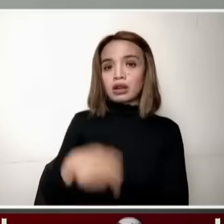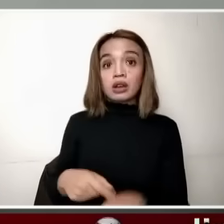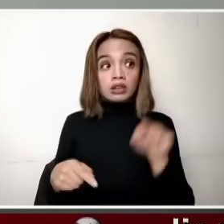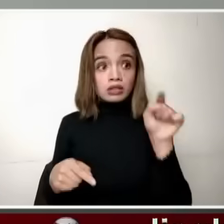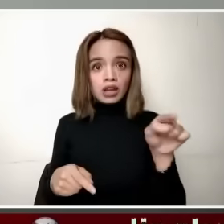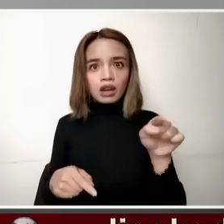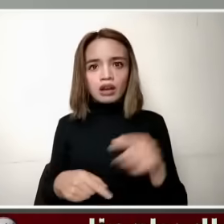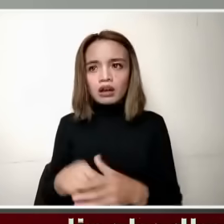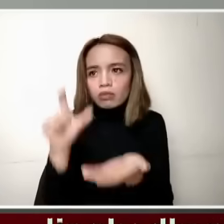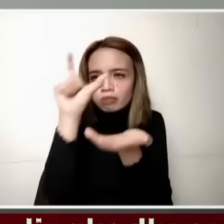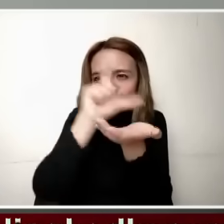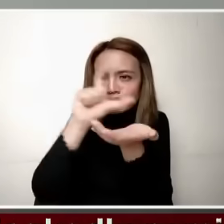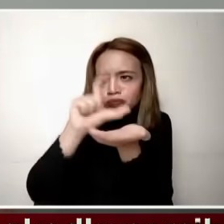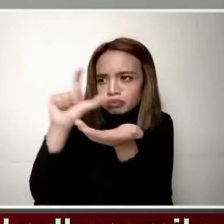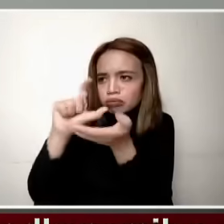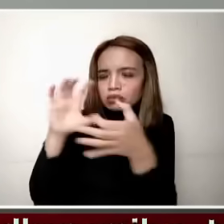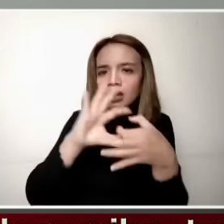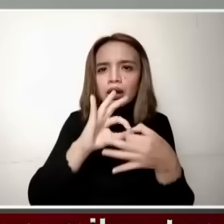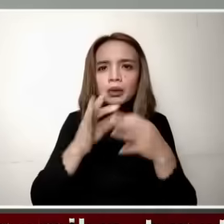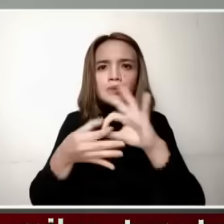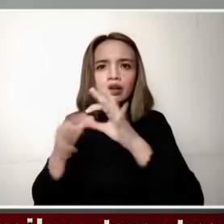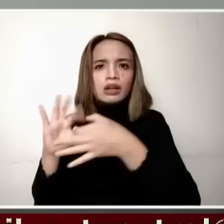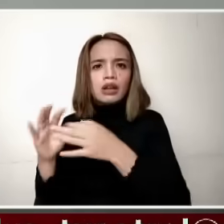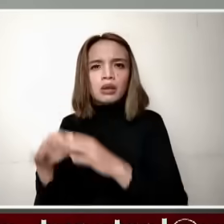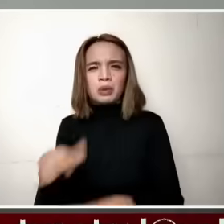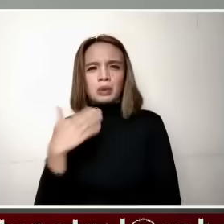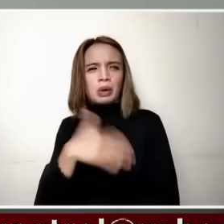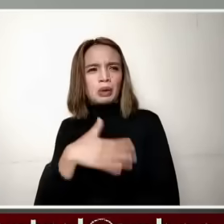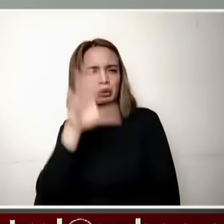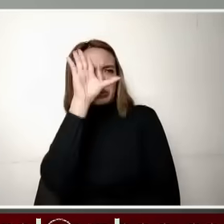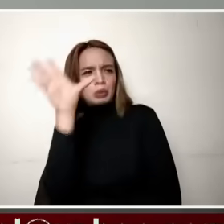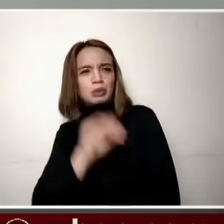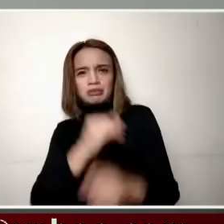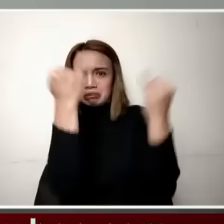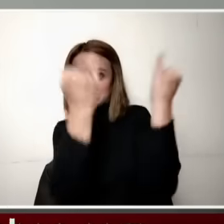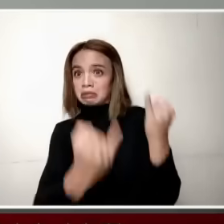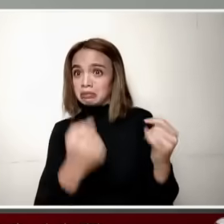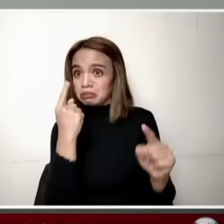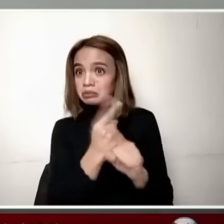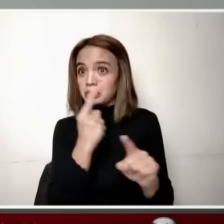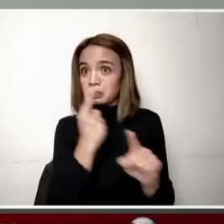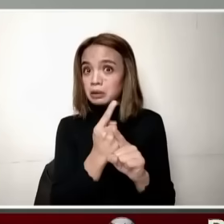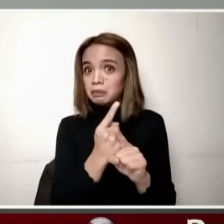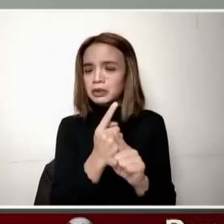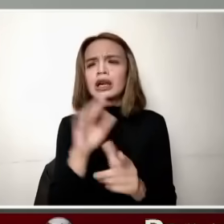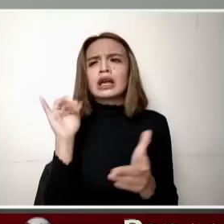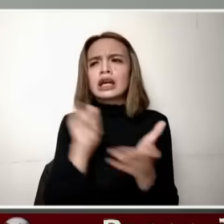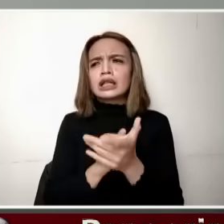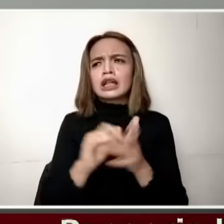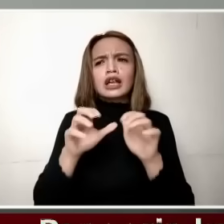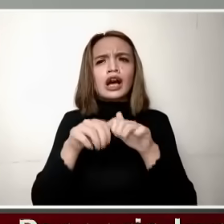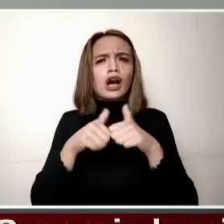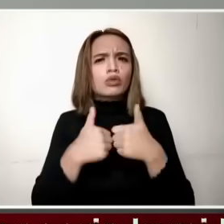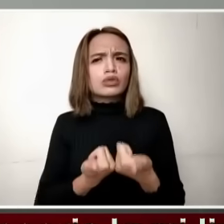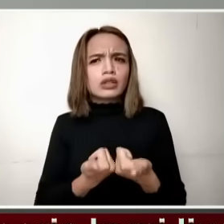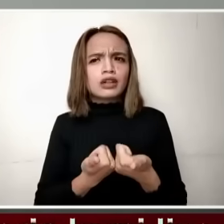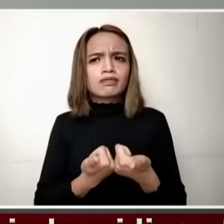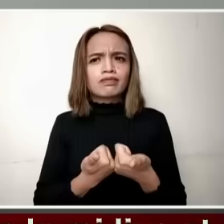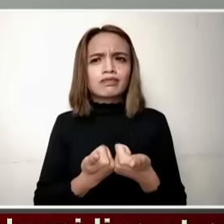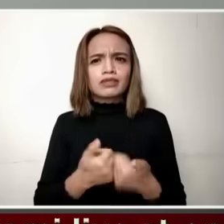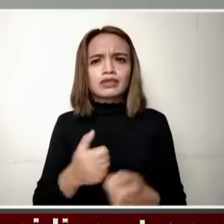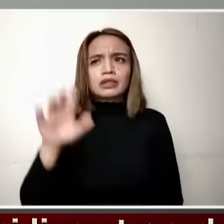Olympics. So iba talaga yung idol, di ba? Mm-hmm. Siguro dun yung nagsimula yung tawag namin sa kanya na Lord.